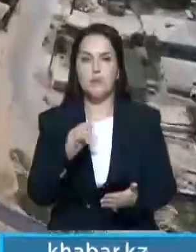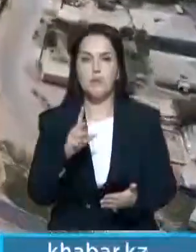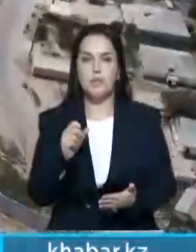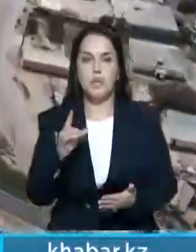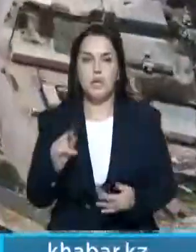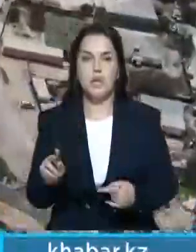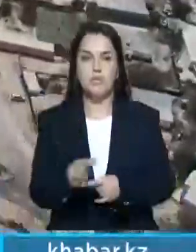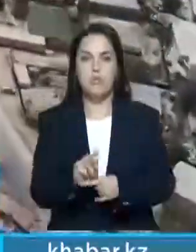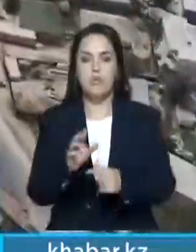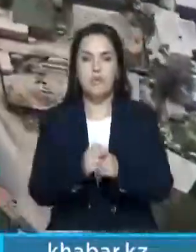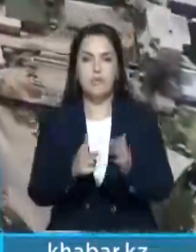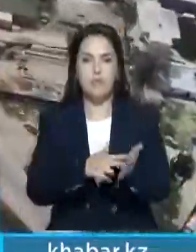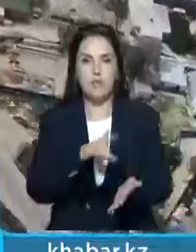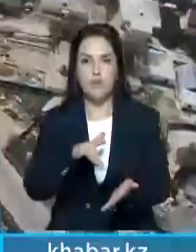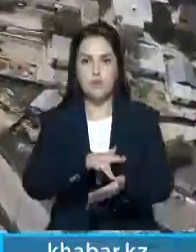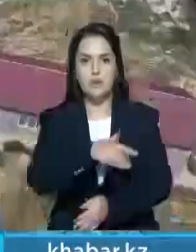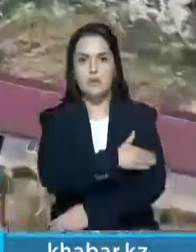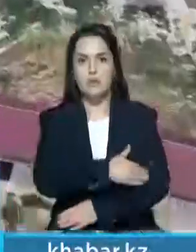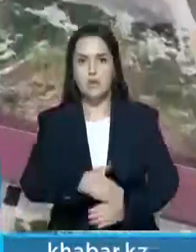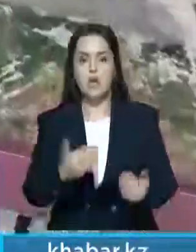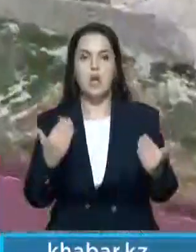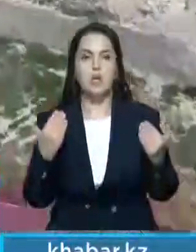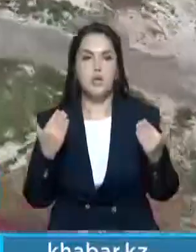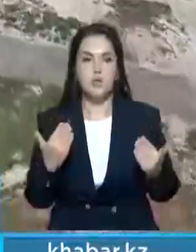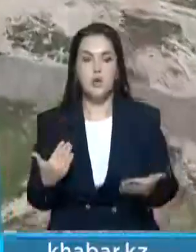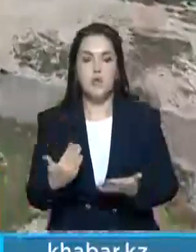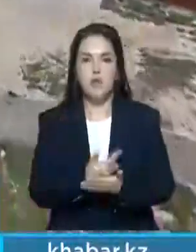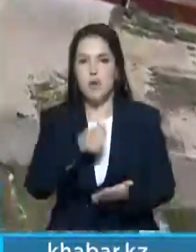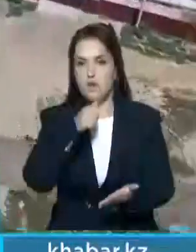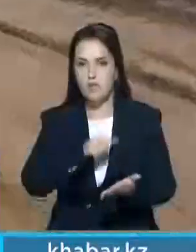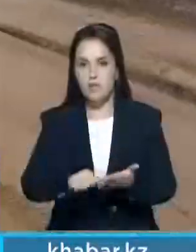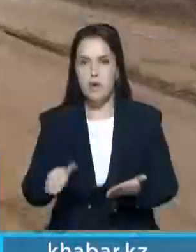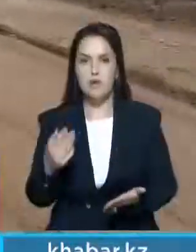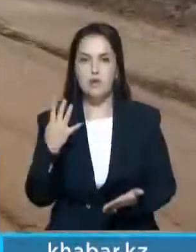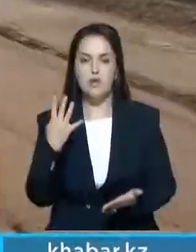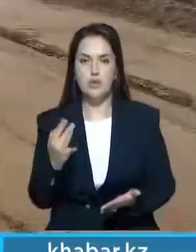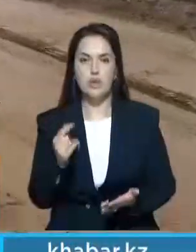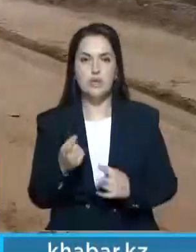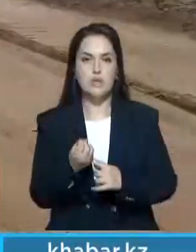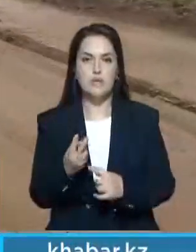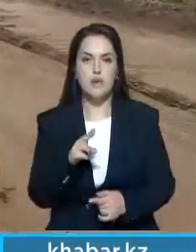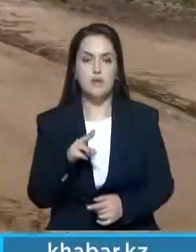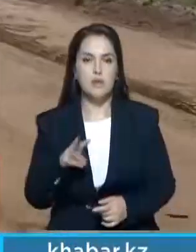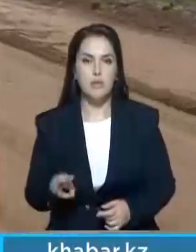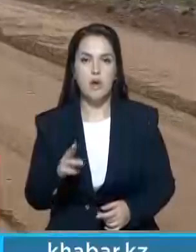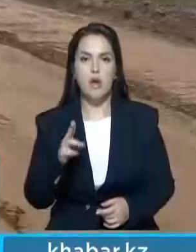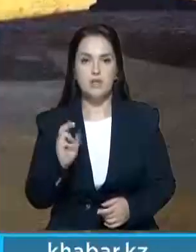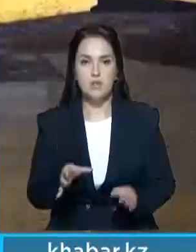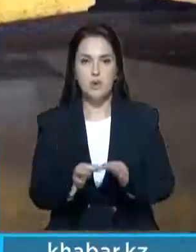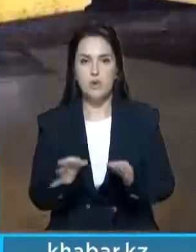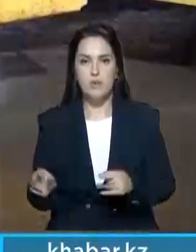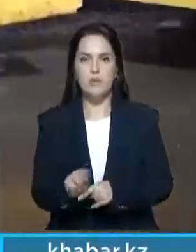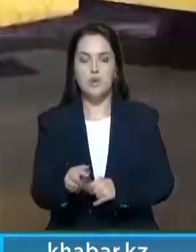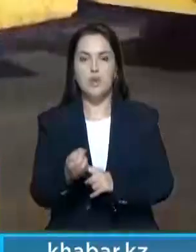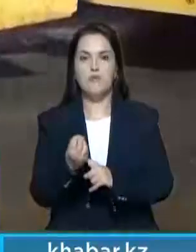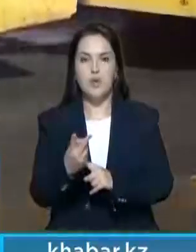реконструкции подлежат 18 городских улиц на данный момент новый асфальт поселили на четырёх из 12 кмком